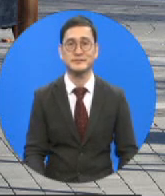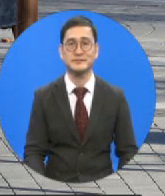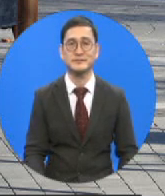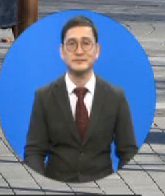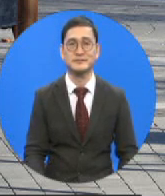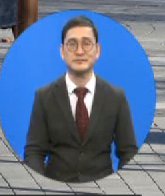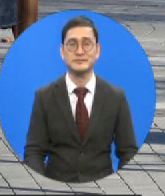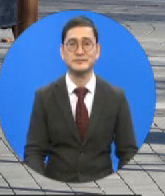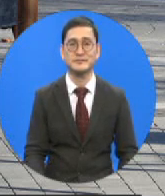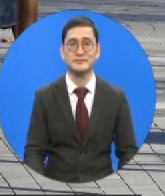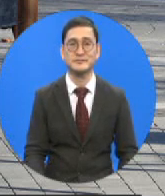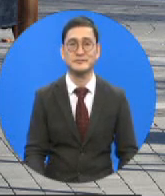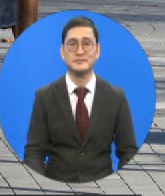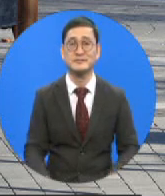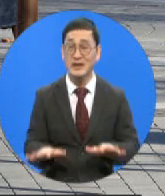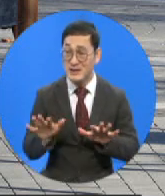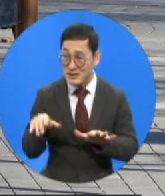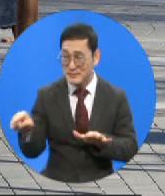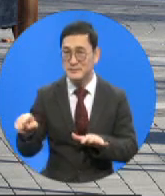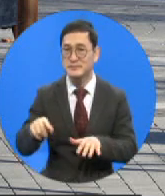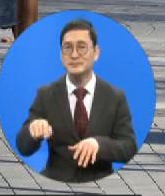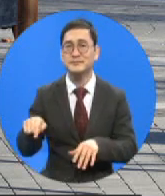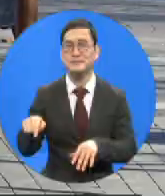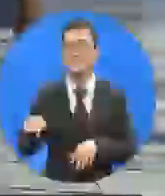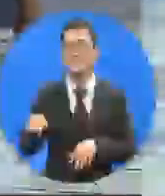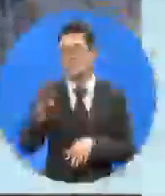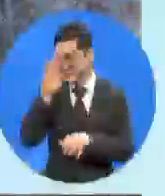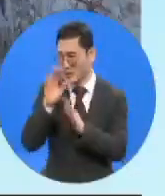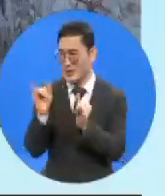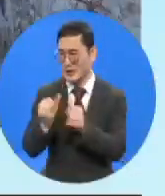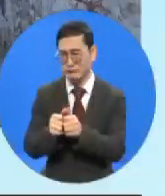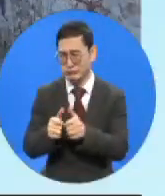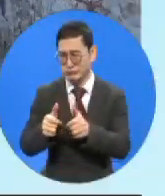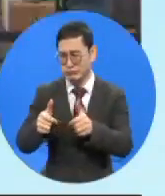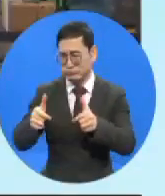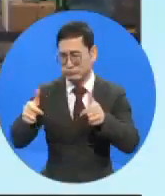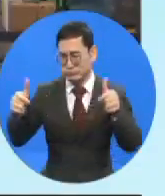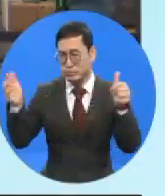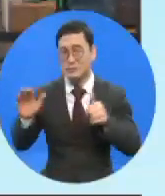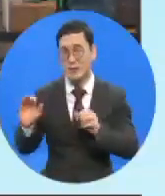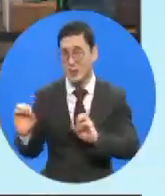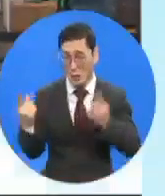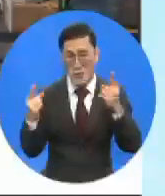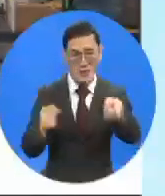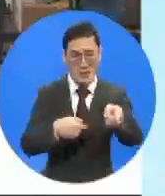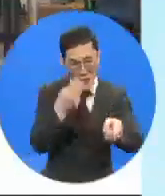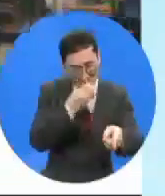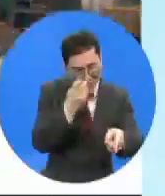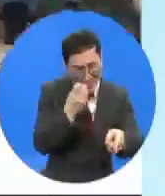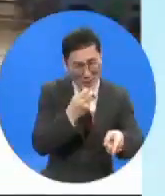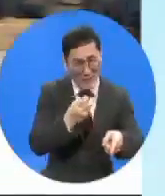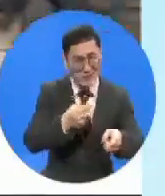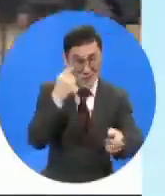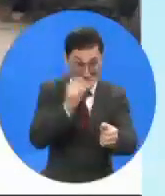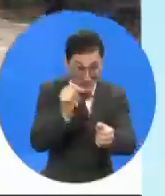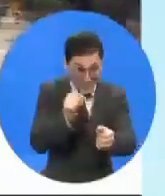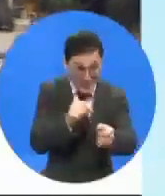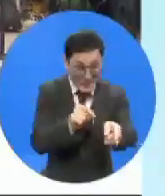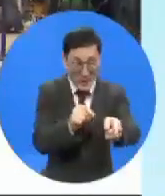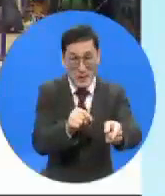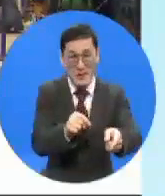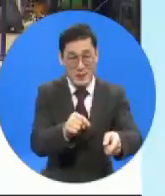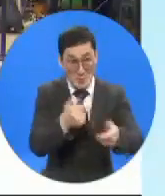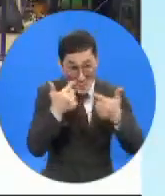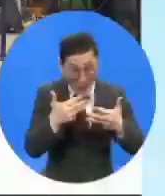환자 숫자가 너무나 많은 상황에서 이것들을 하기 때문에 좀 어려운 부분이 있지 않나. 즉 환자가 나오게 되면 어떻게 할 것인가 하는 아직은